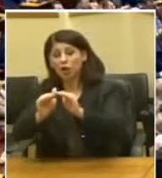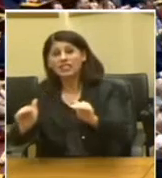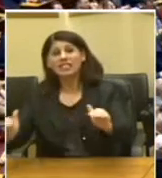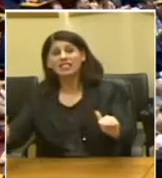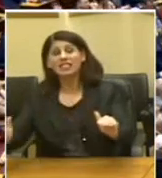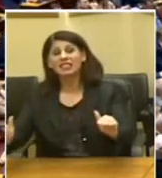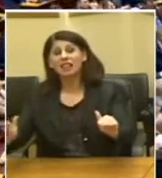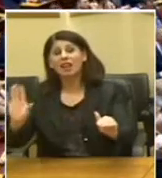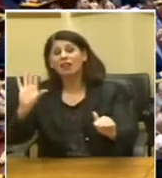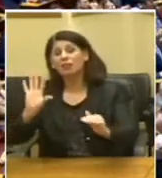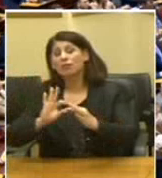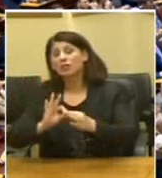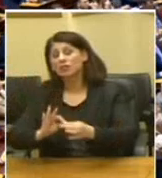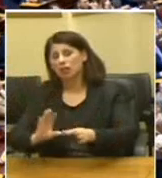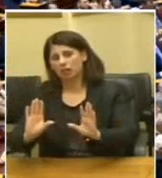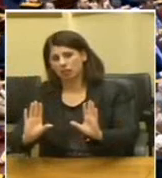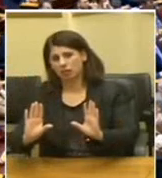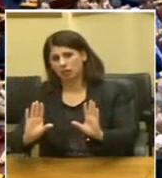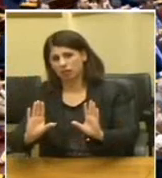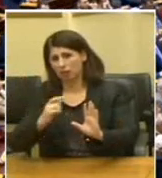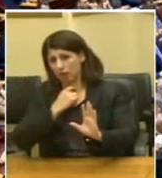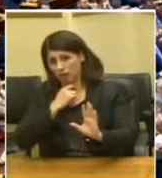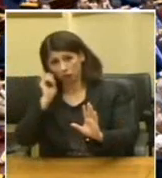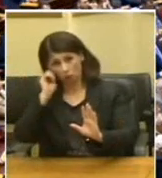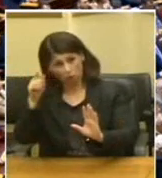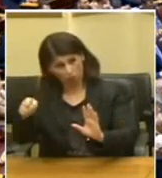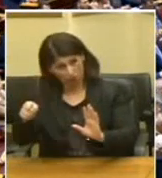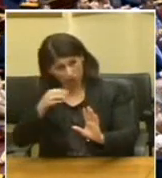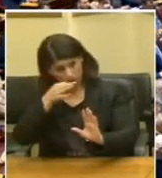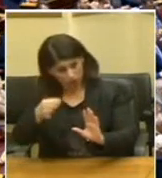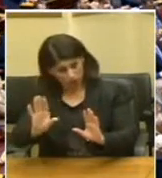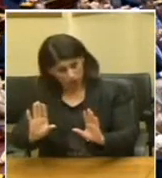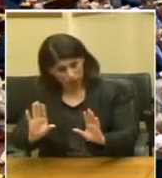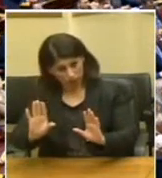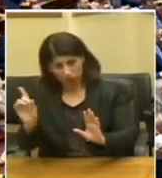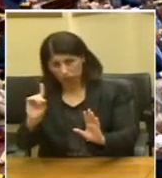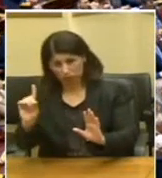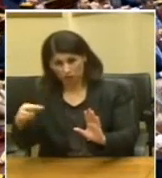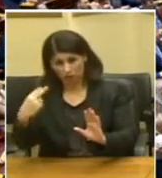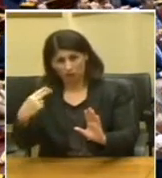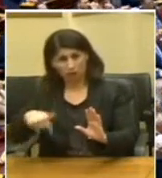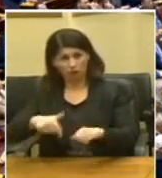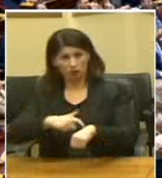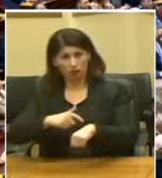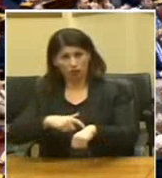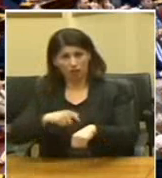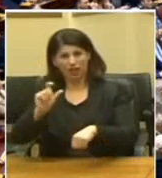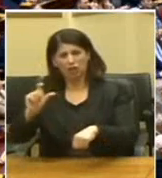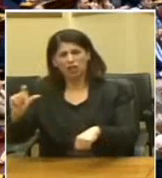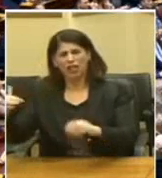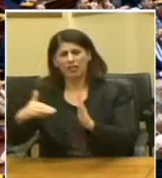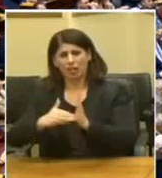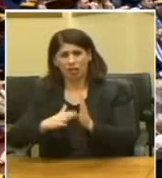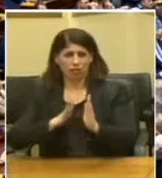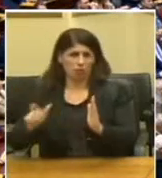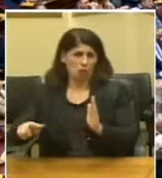Μη συνεχίζετε, με αναγκάσατε να αναφέρω το όνομά σας. Δεν είναι, μας βλέπουνε εκατοντάδες χιλιάδες συμπολίτες